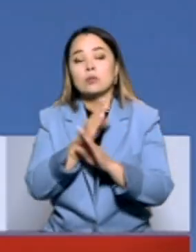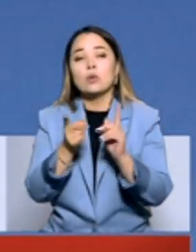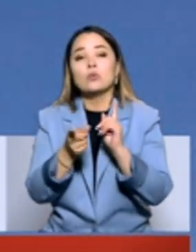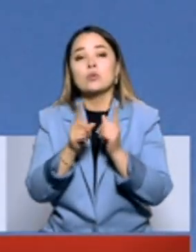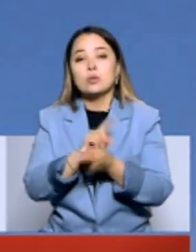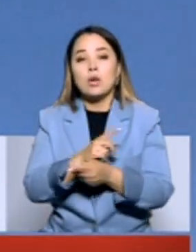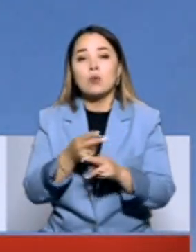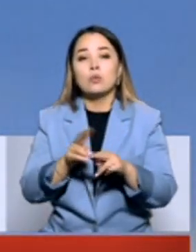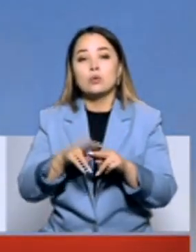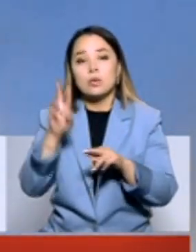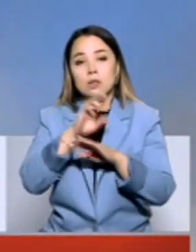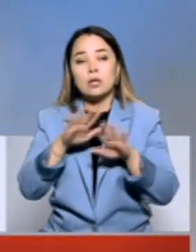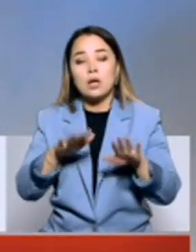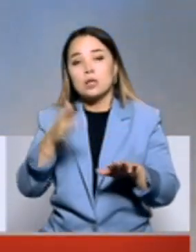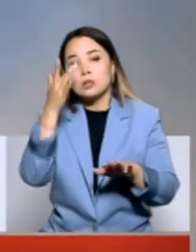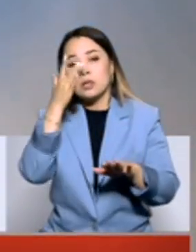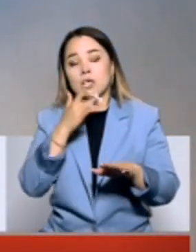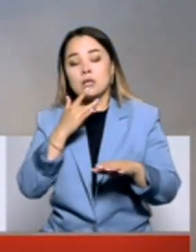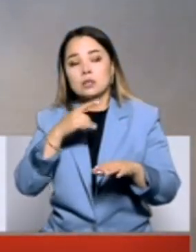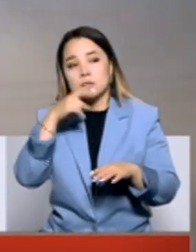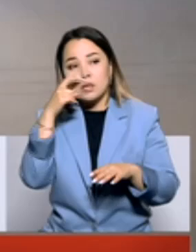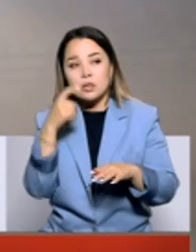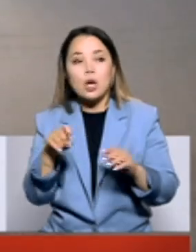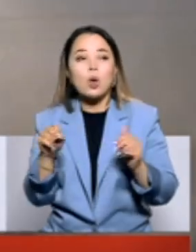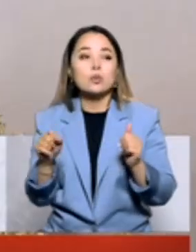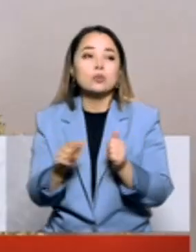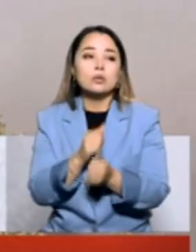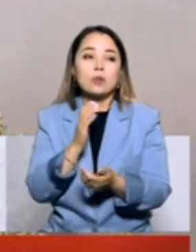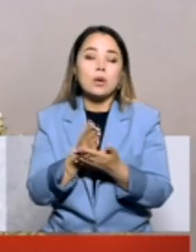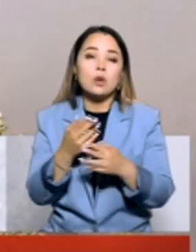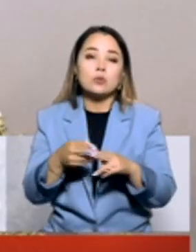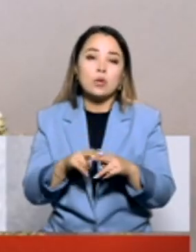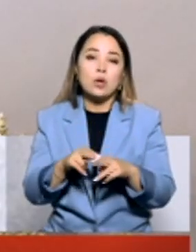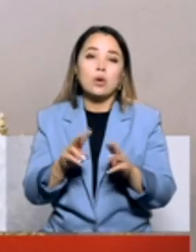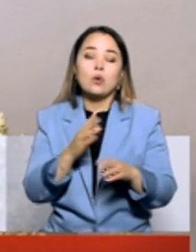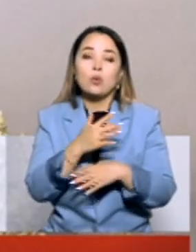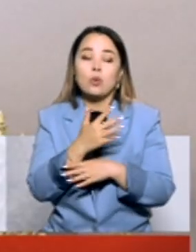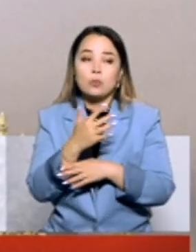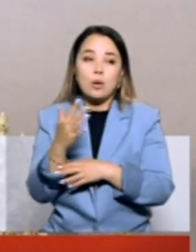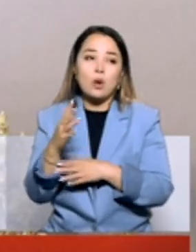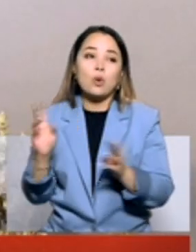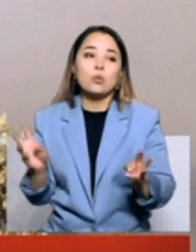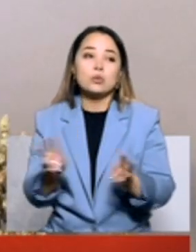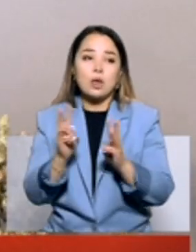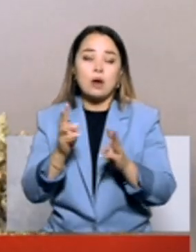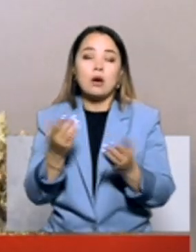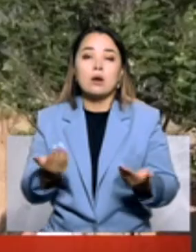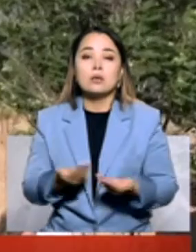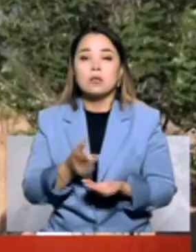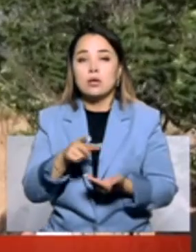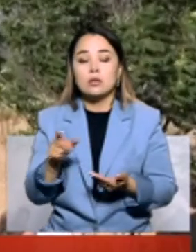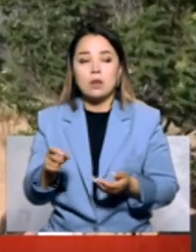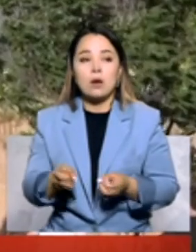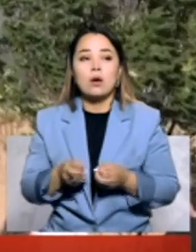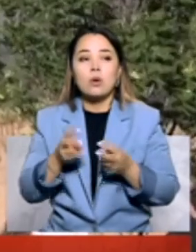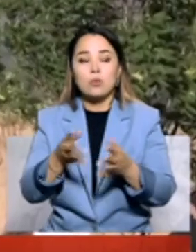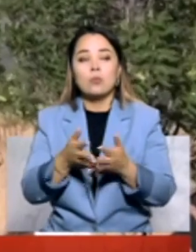өзгеруінен. Бұл елде жаз тым ыстық әрі құрғақ, сондықтан орман өрттері адам өміріне үлкен қатер төндіріп отыр.